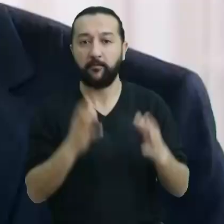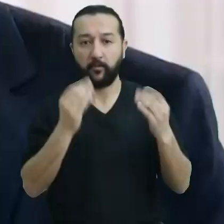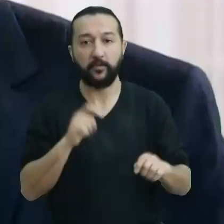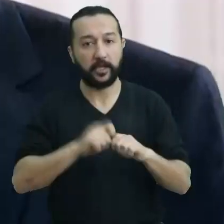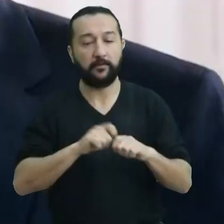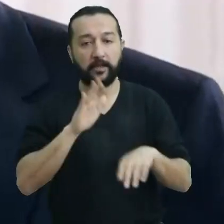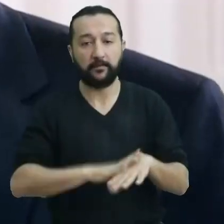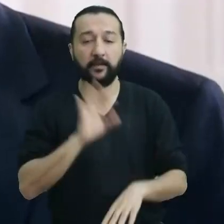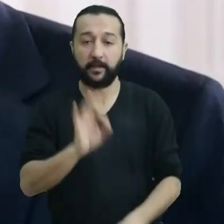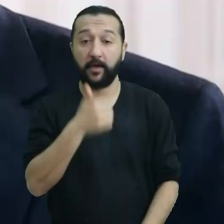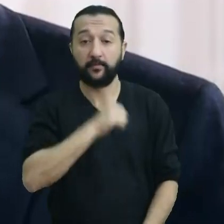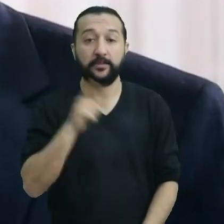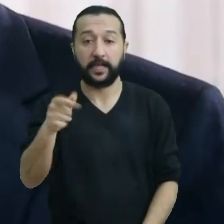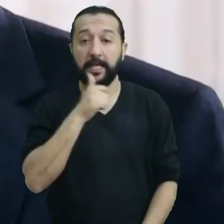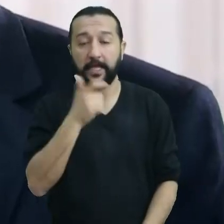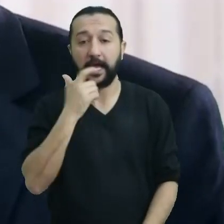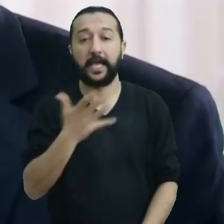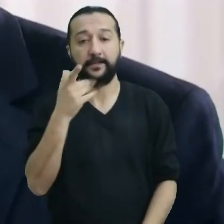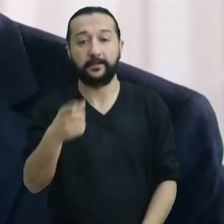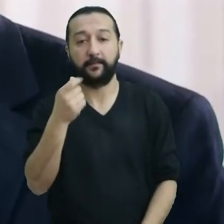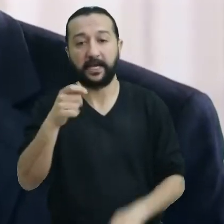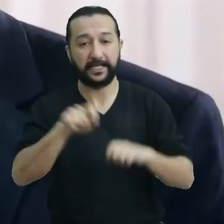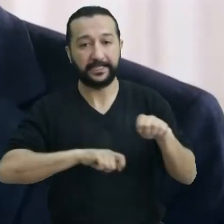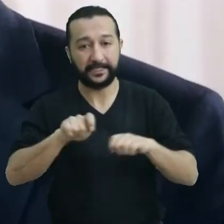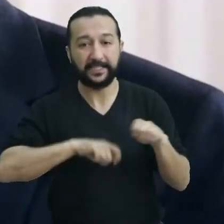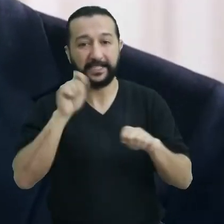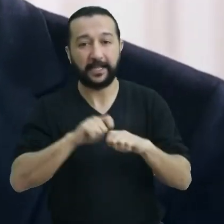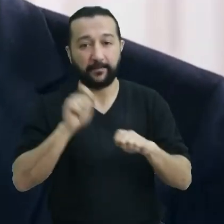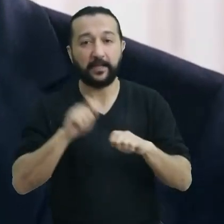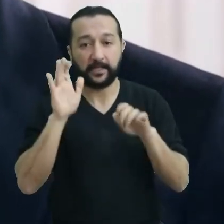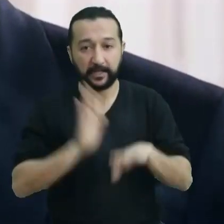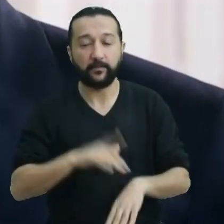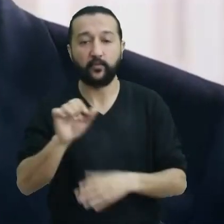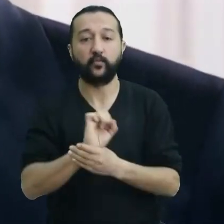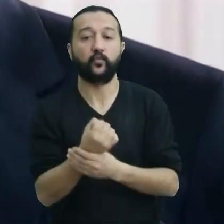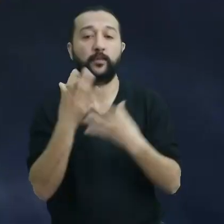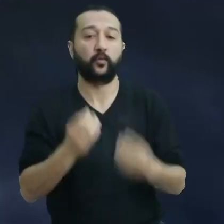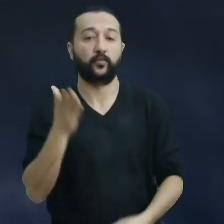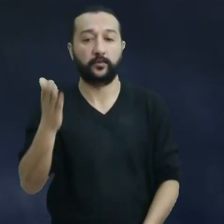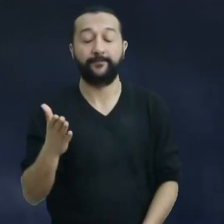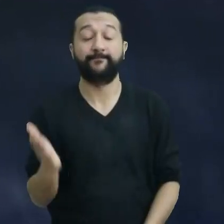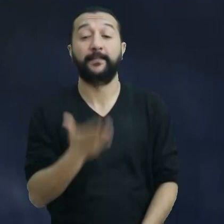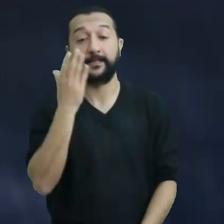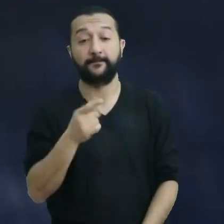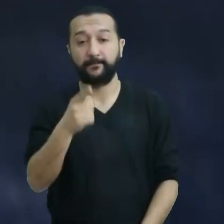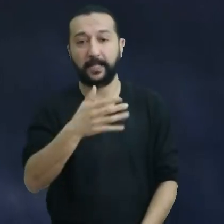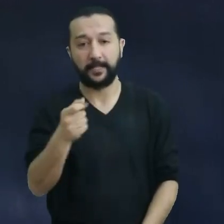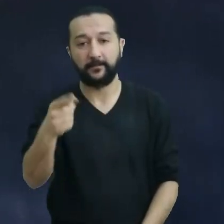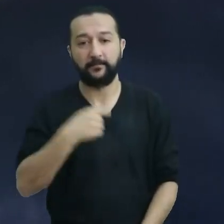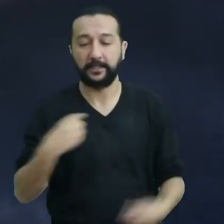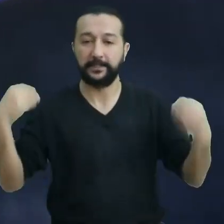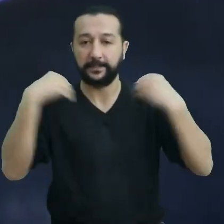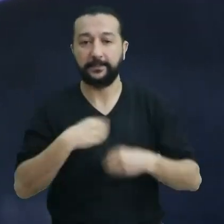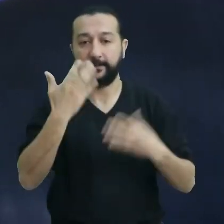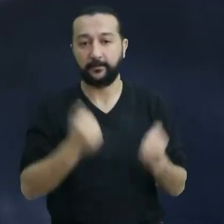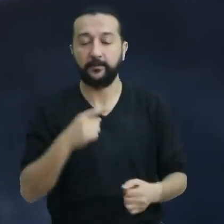bunu ya? Tabii abicim. Adam yıllardır bu yırtık paraları tamir etmekten uzmanlaştı artık. Neyse al şunu. Ben üstüme bir